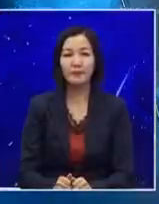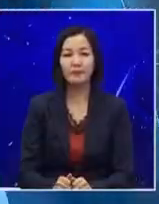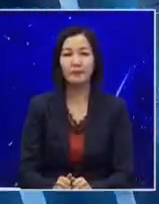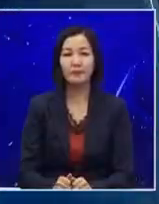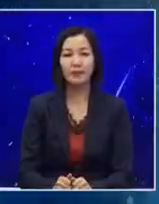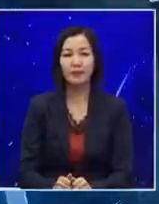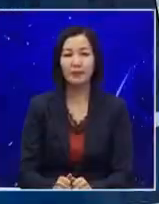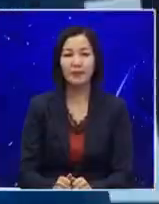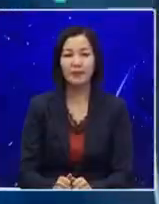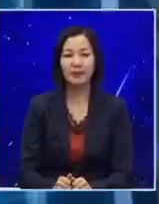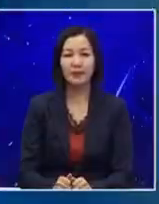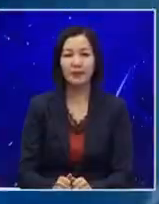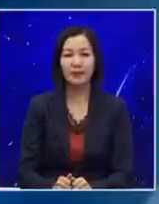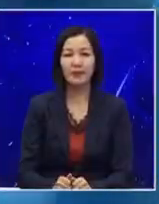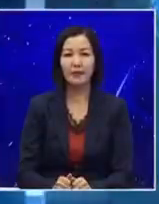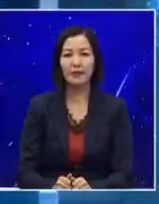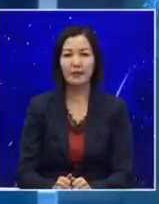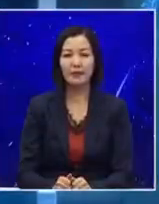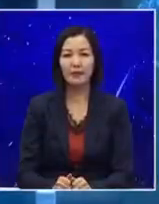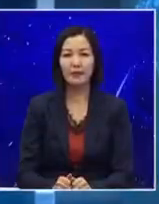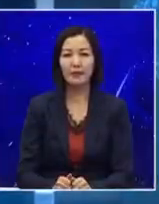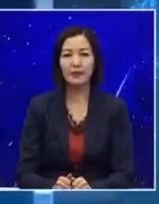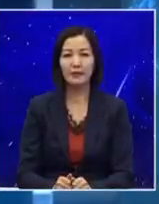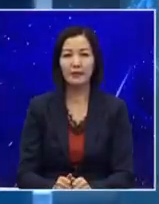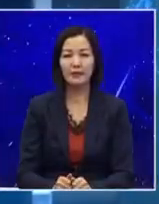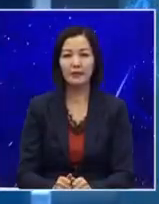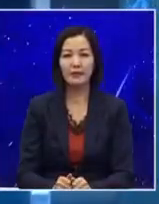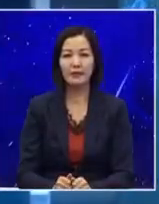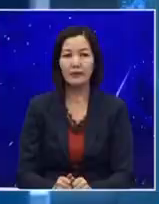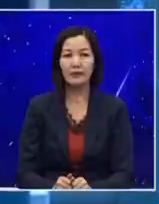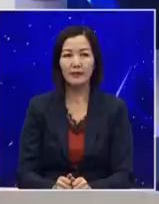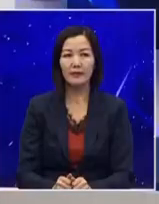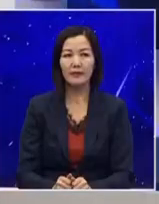Камжат Мұхамеджан, Абылай Құттықбай, Жетісу арнасы, Талдықорған.